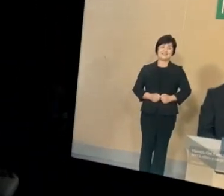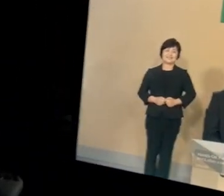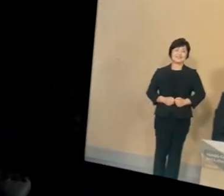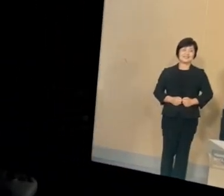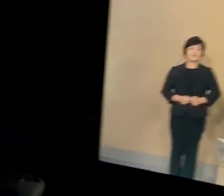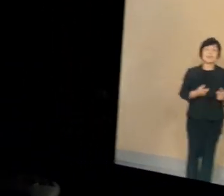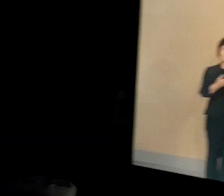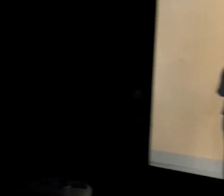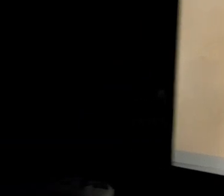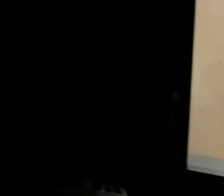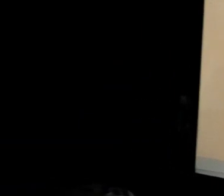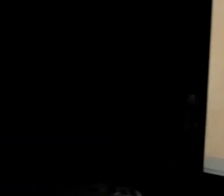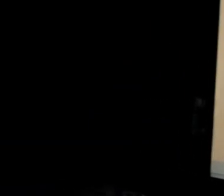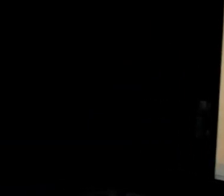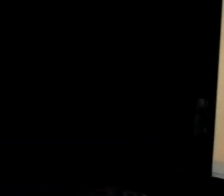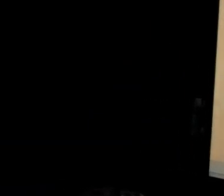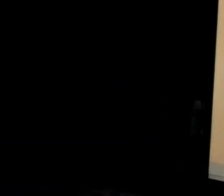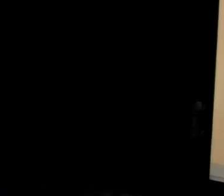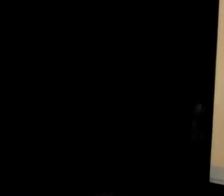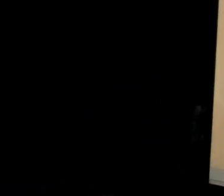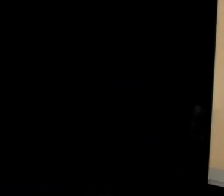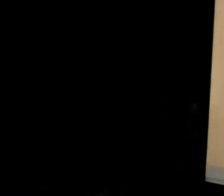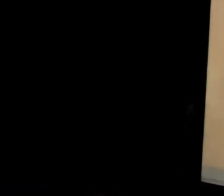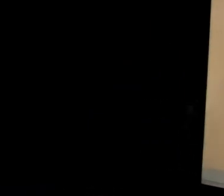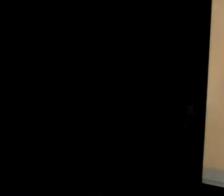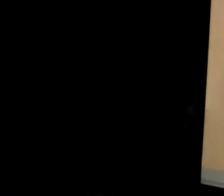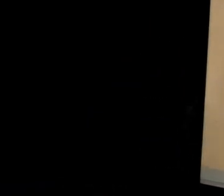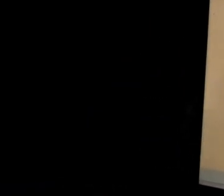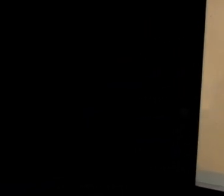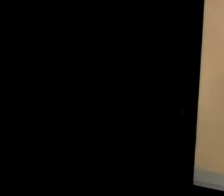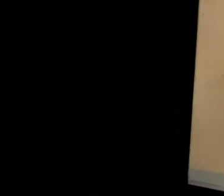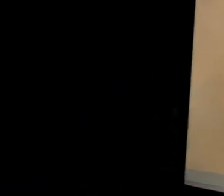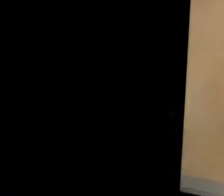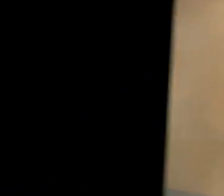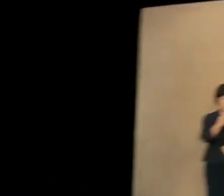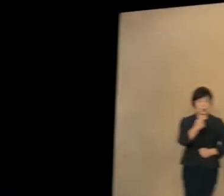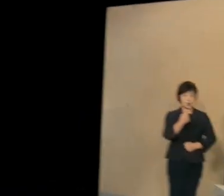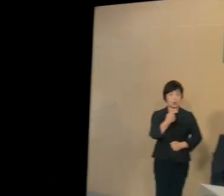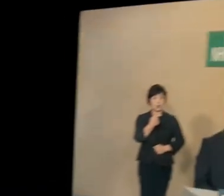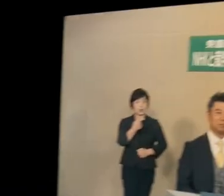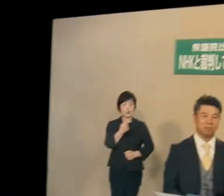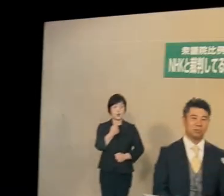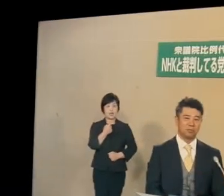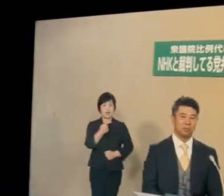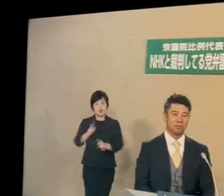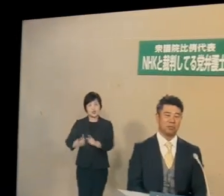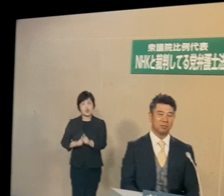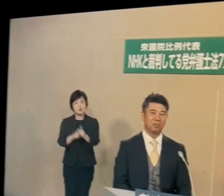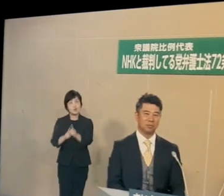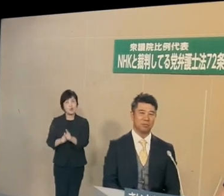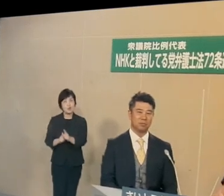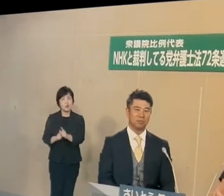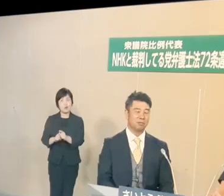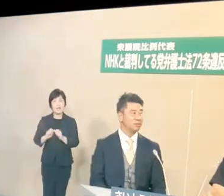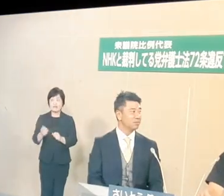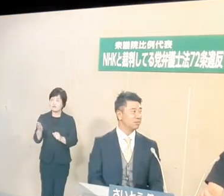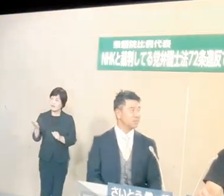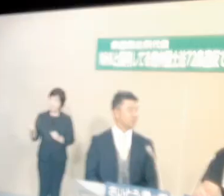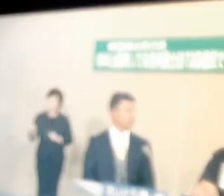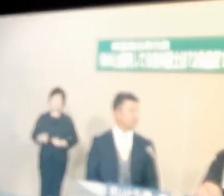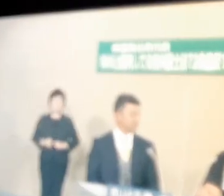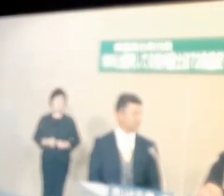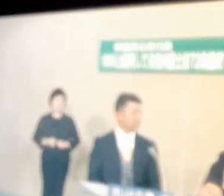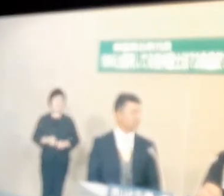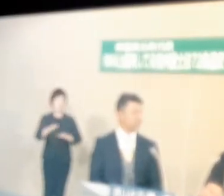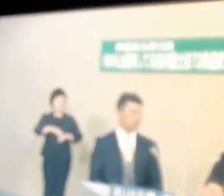でもね、ちゃんとね、政治のことも勉強して そうなんです。 そうなんです。僕の、だからなんで僕のなんか付き人みたいなのやるのって言ったら、や、堀江さんに会った